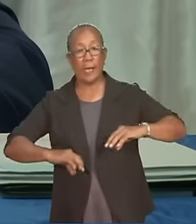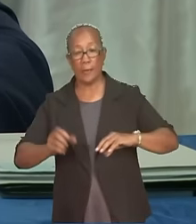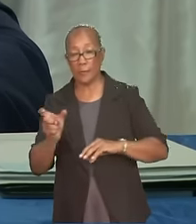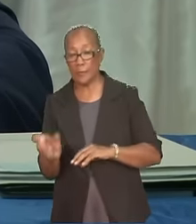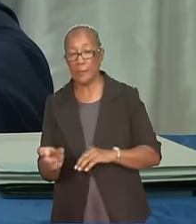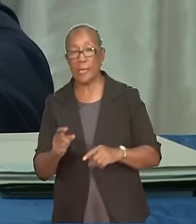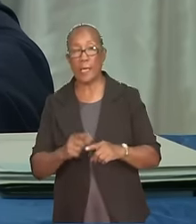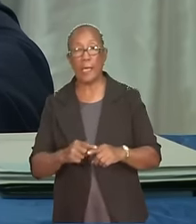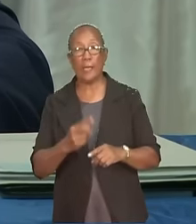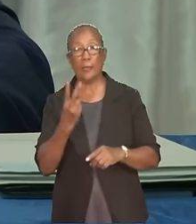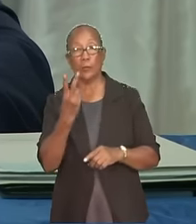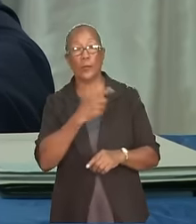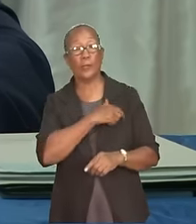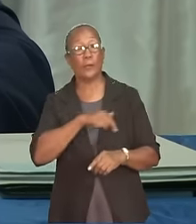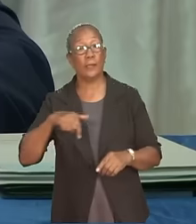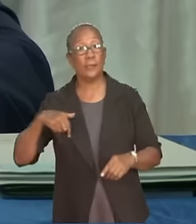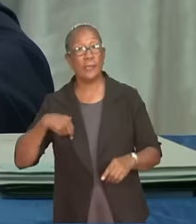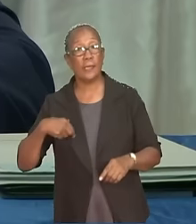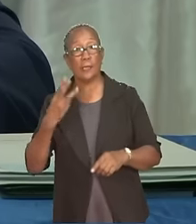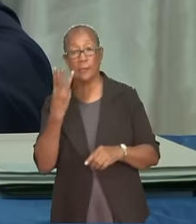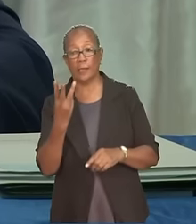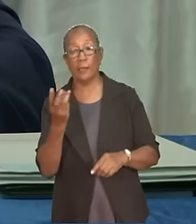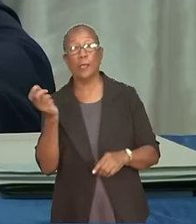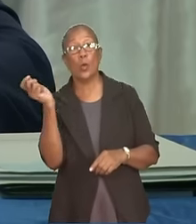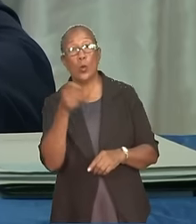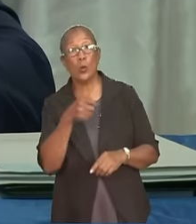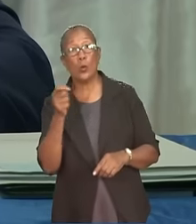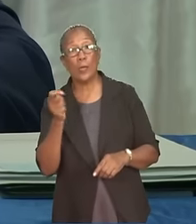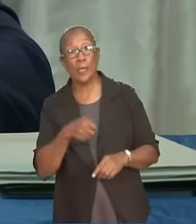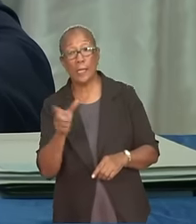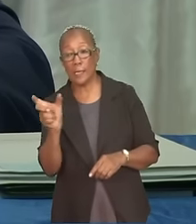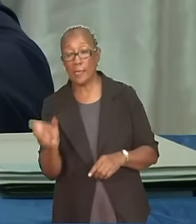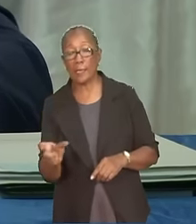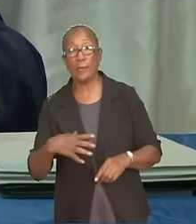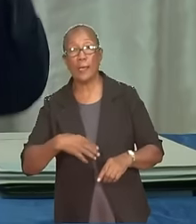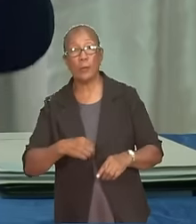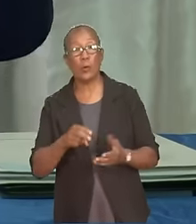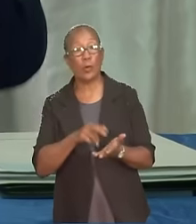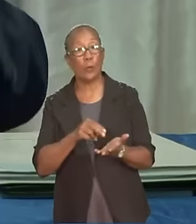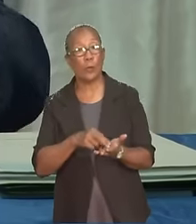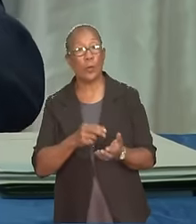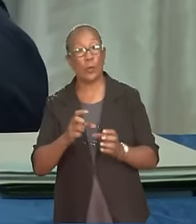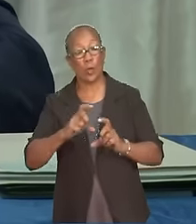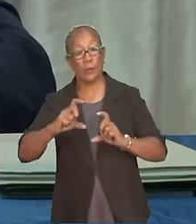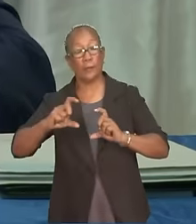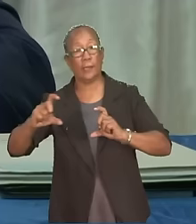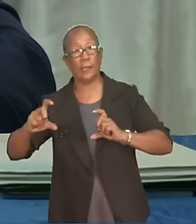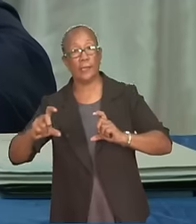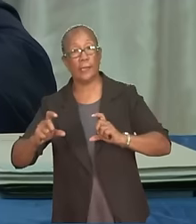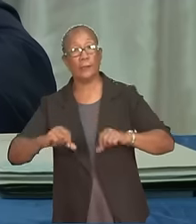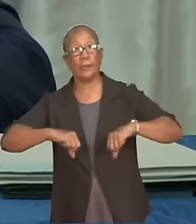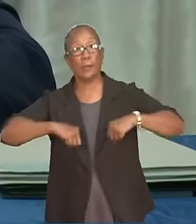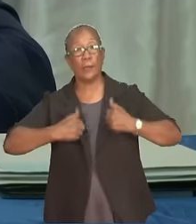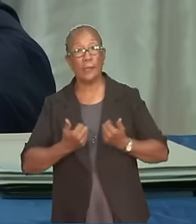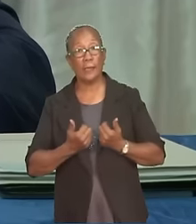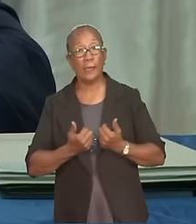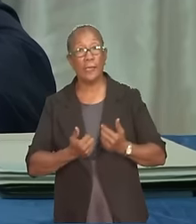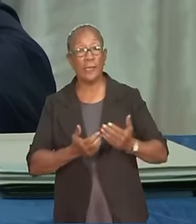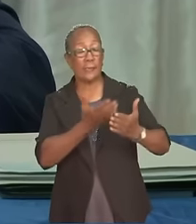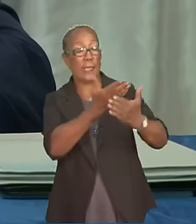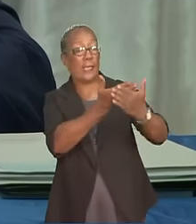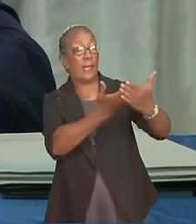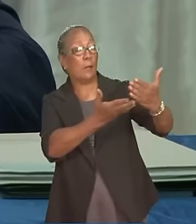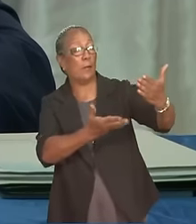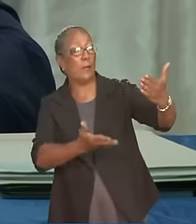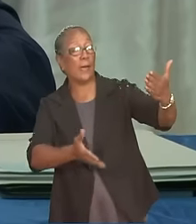vicepresident. 3 weken hebben we gebruikt om dit traject in te zetten. Er is nu een heel matrix ontstaan